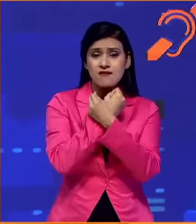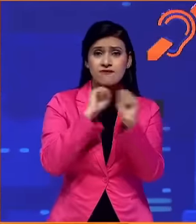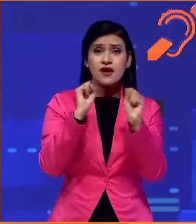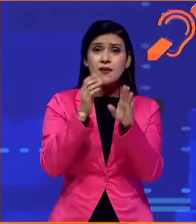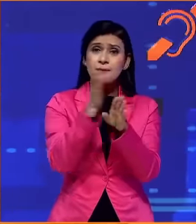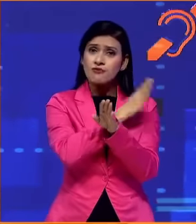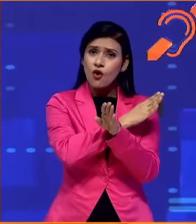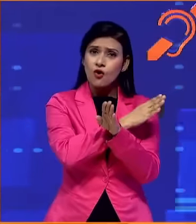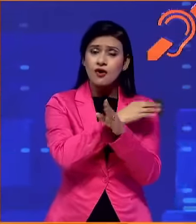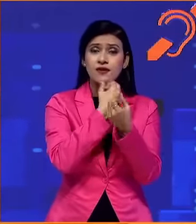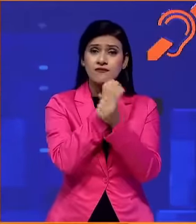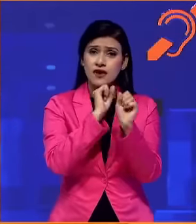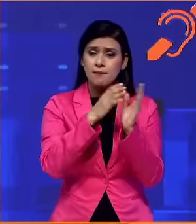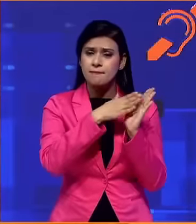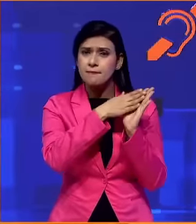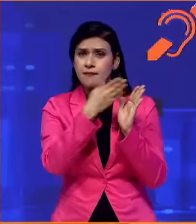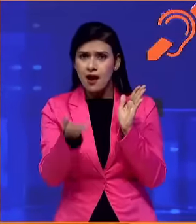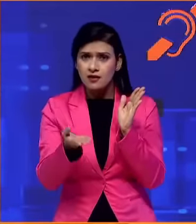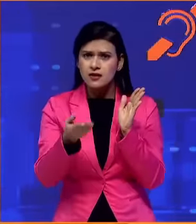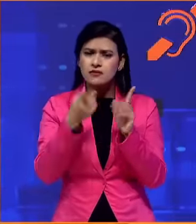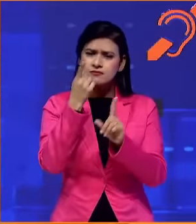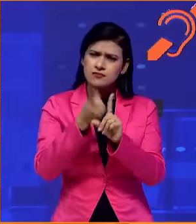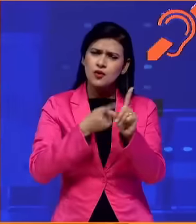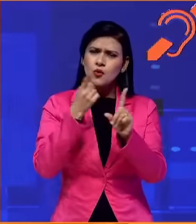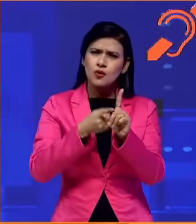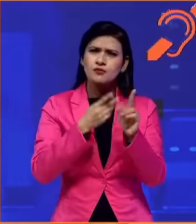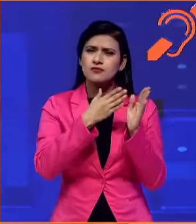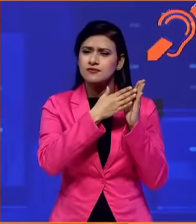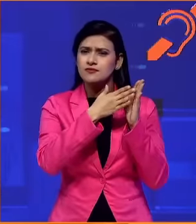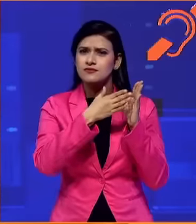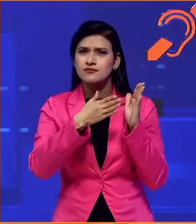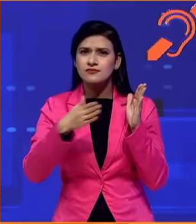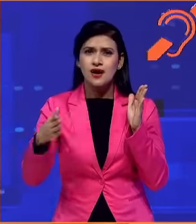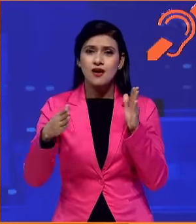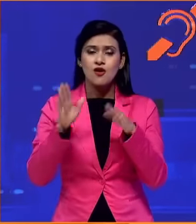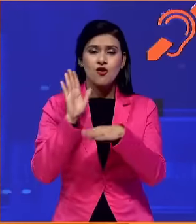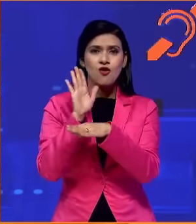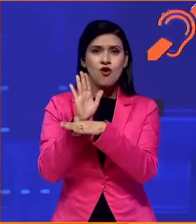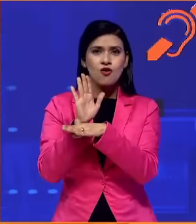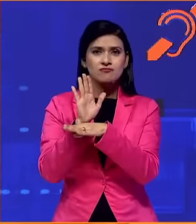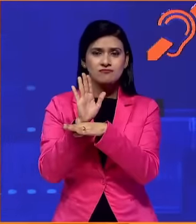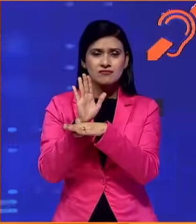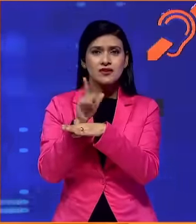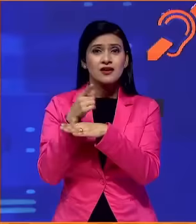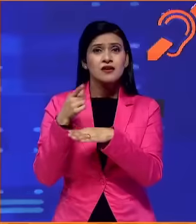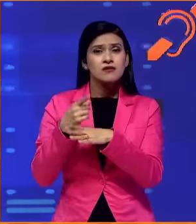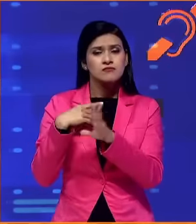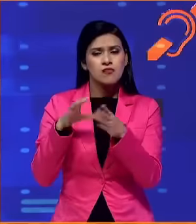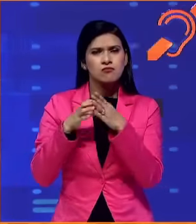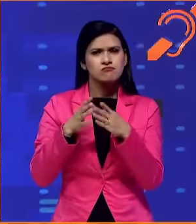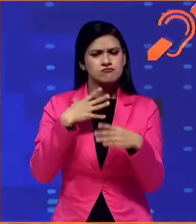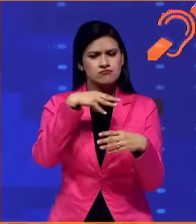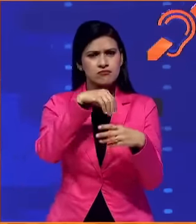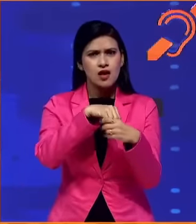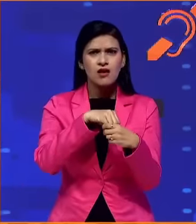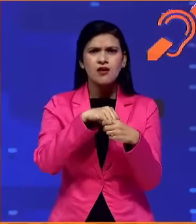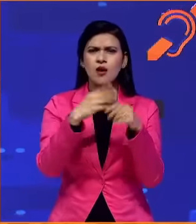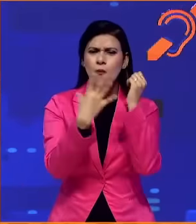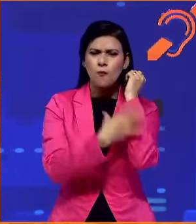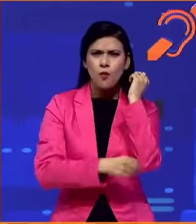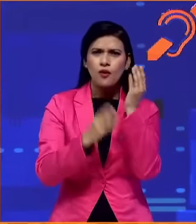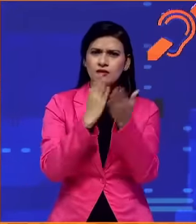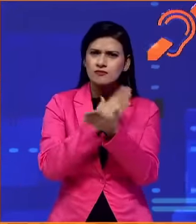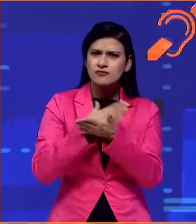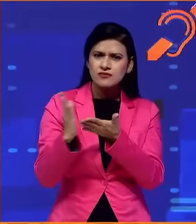में ,कईशताब्दियोंऔर दशकोंतक,कांग्रेसपार्टीने स्वयंकोविकसितकियाहै।'गरीबीहटाओ'सेलेकर